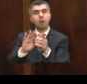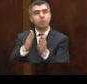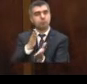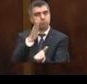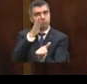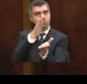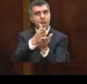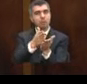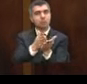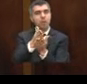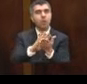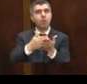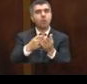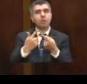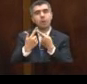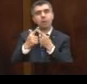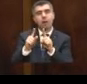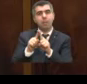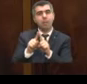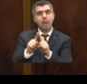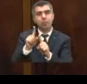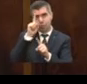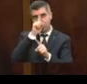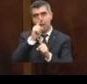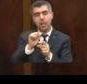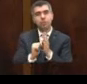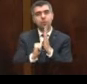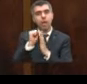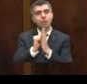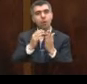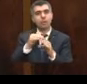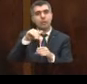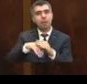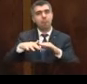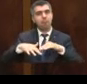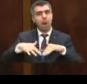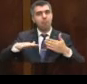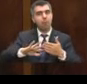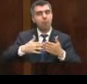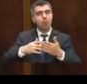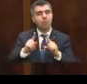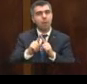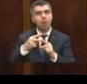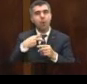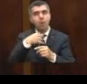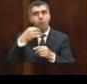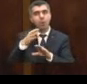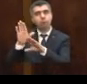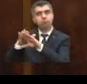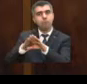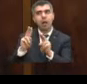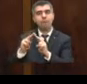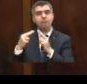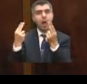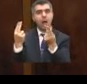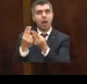قدما للمساهمة في إنجاح الاستحقاقات المقبلة، حتى نقول للعالم أنه رغم الجائحة وإكراهات الظرفية، فإن